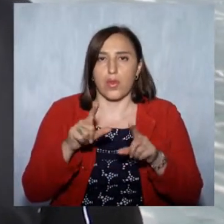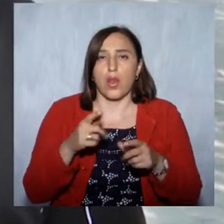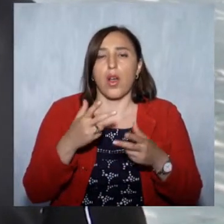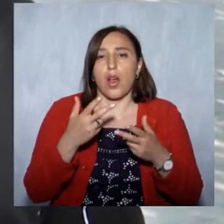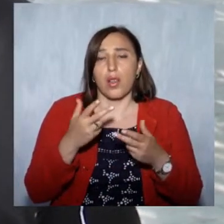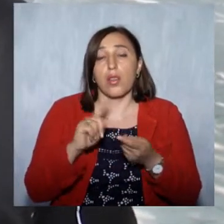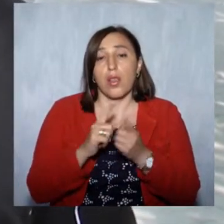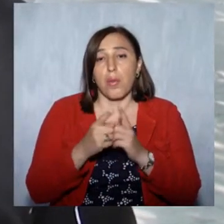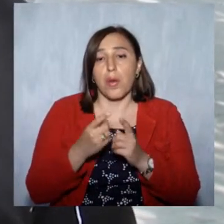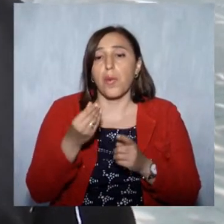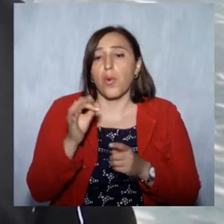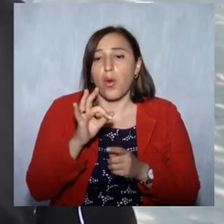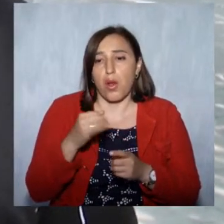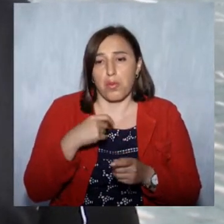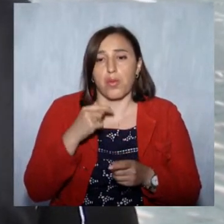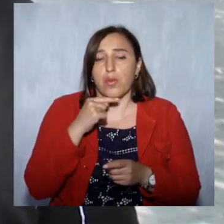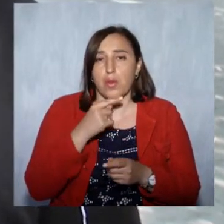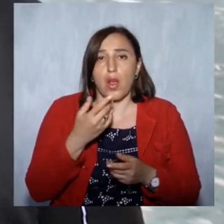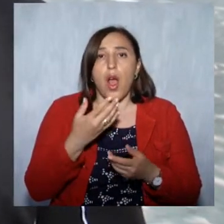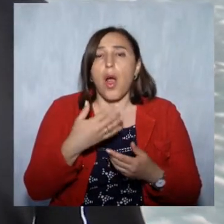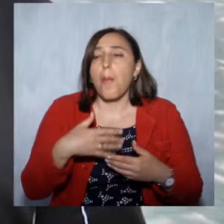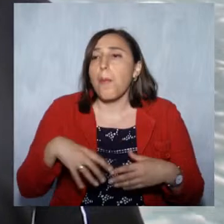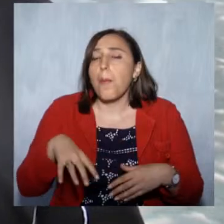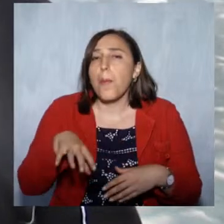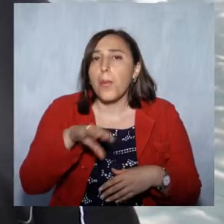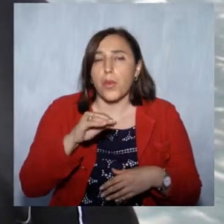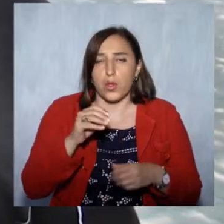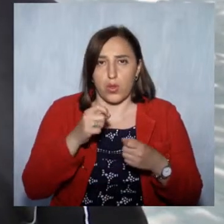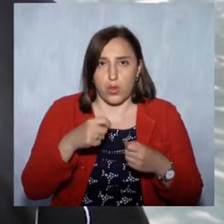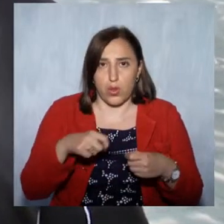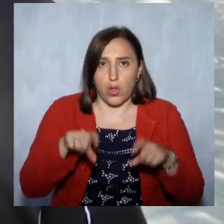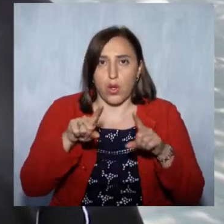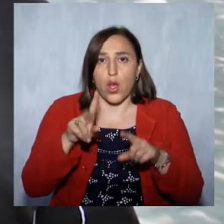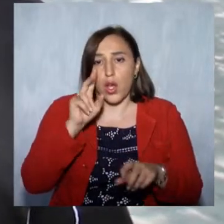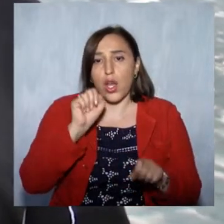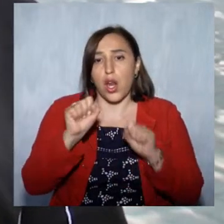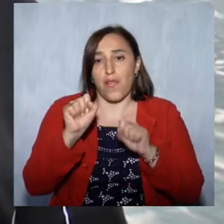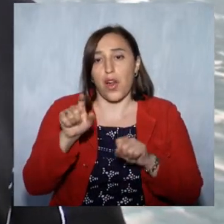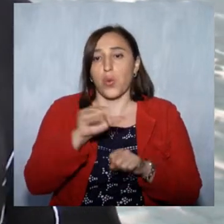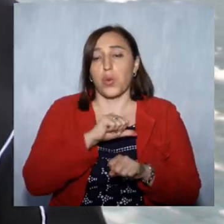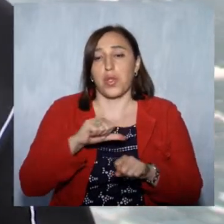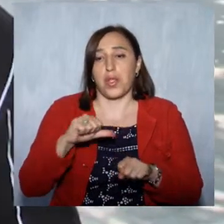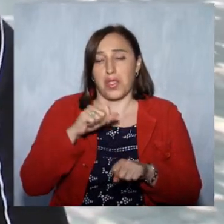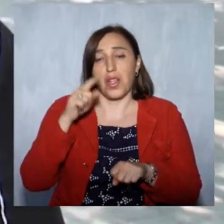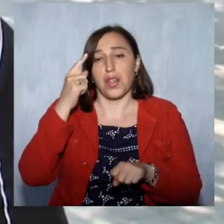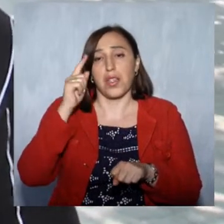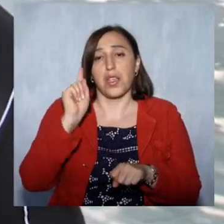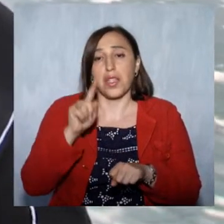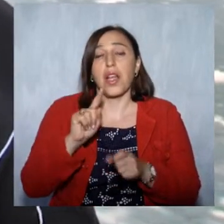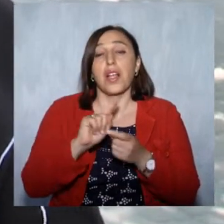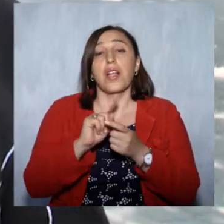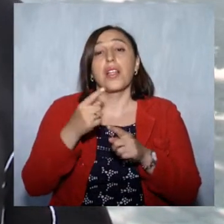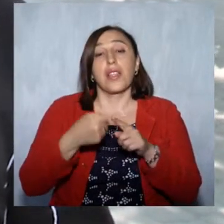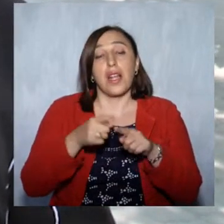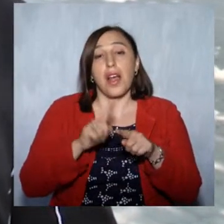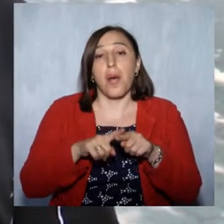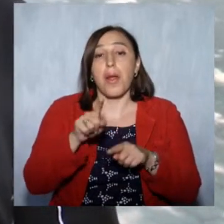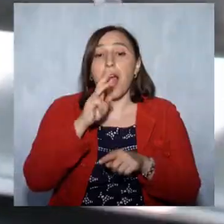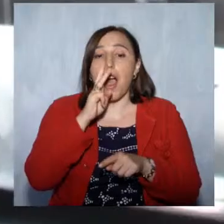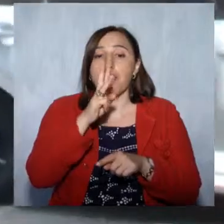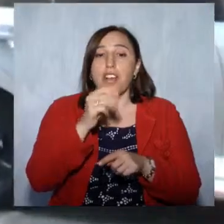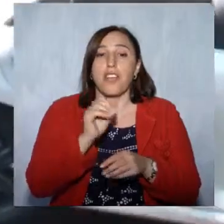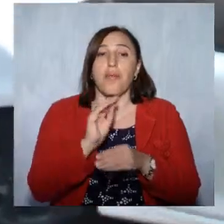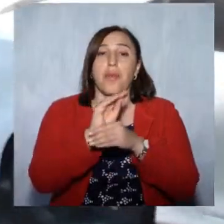էլ անդրադառնում է, թանկացելու ամեն ինչը։ Կառավարությունը ինքն էլ ազգում, բարձրացնում են իրենց